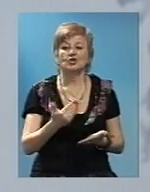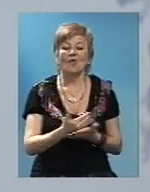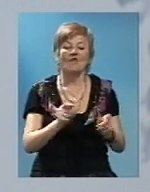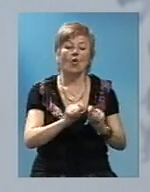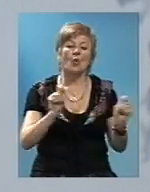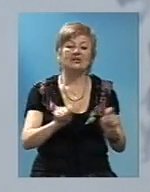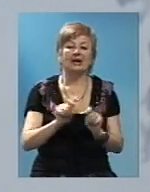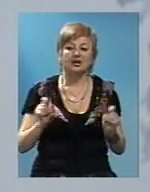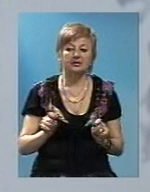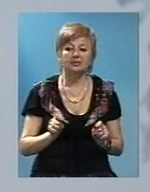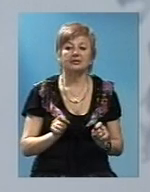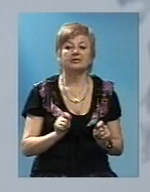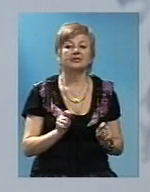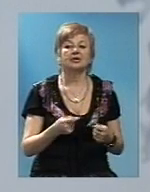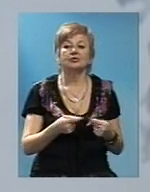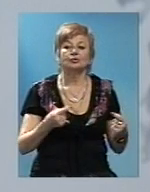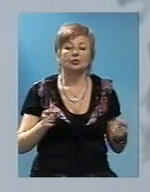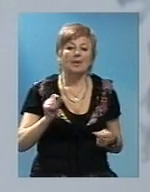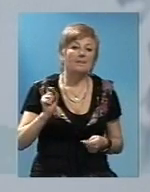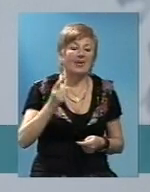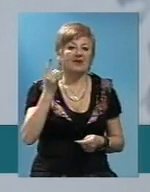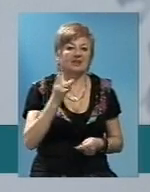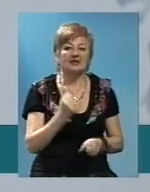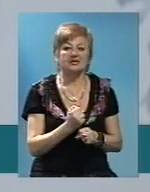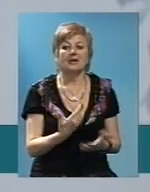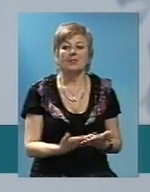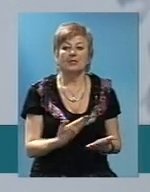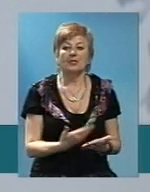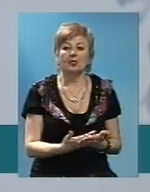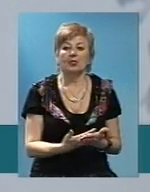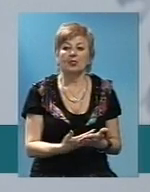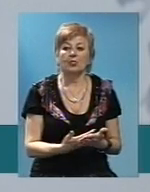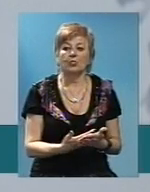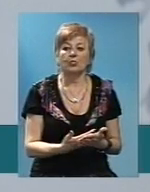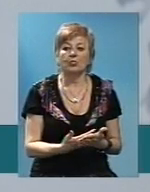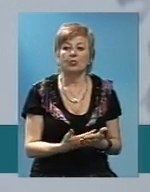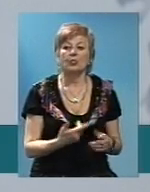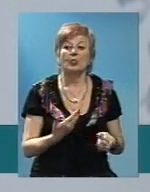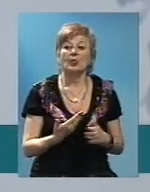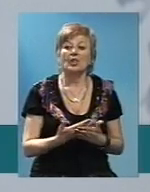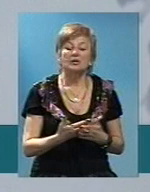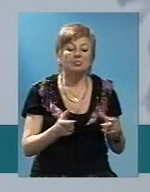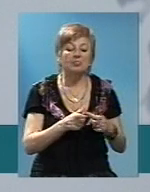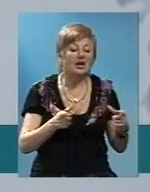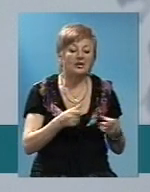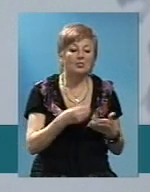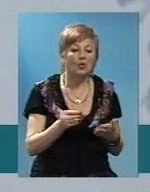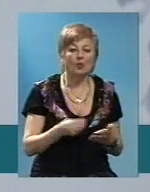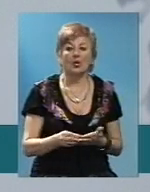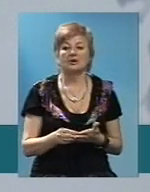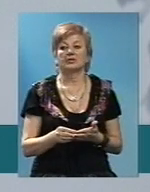відкриттів, якихось речей, котрі ти робив вперше, там, наприклад, бронював квитки у хостелі чи ще щось,